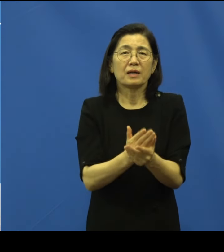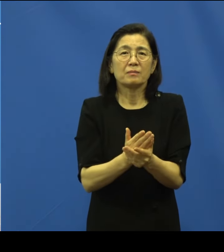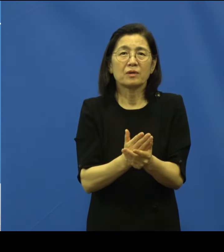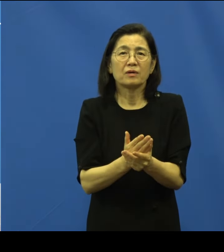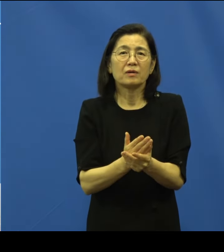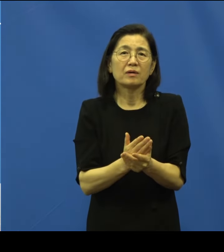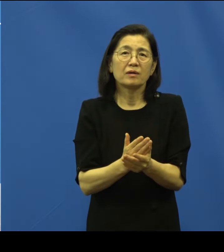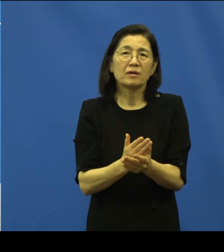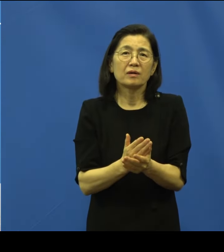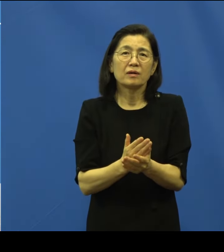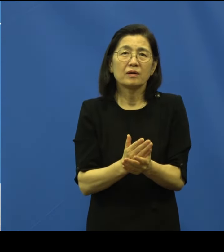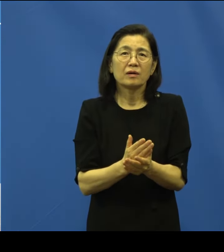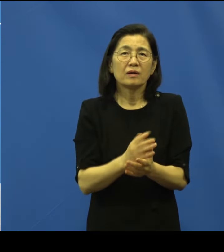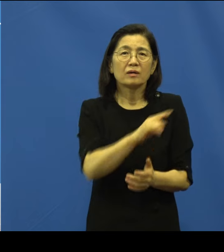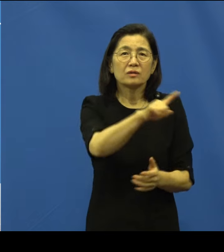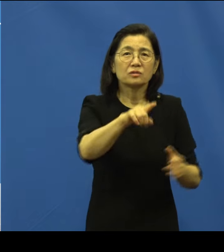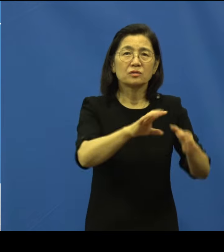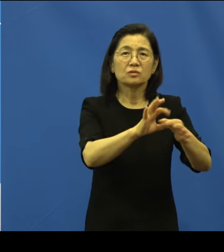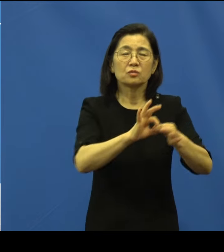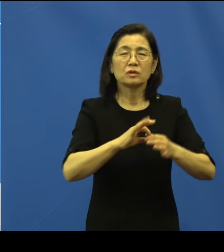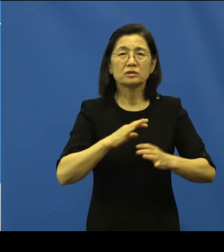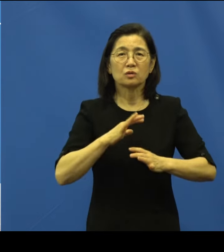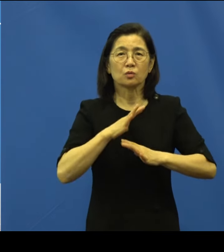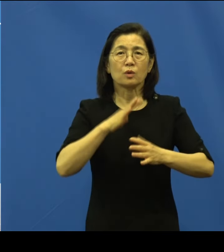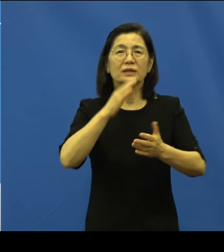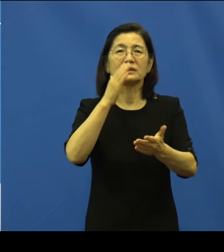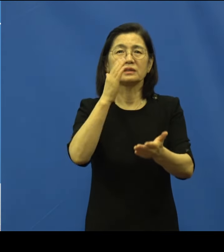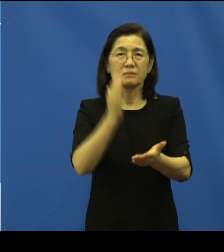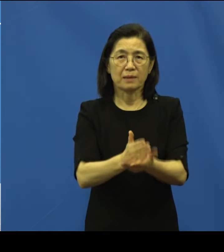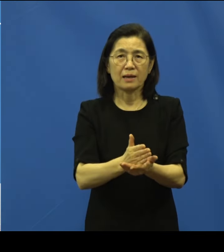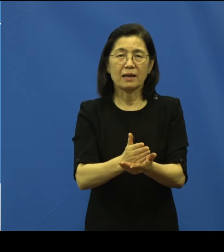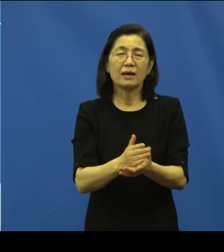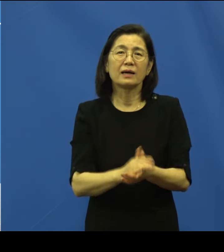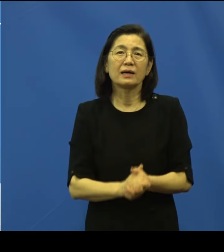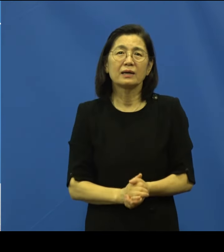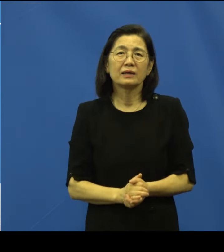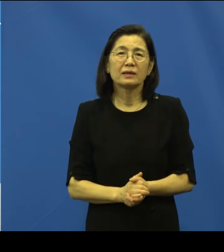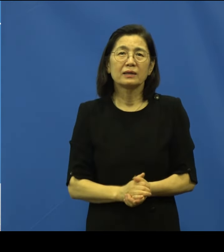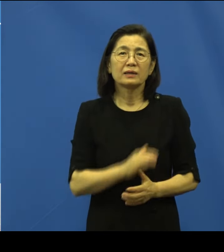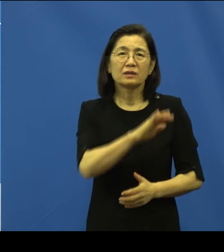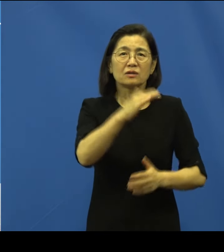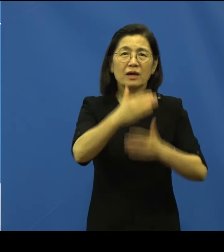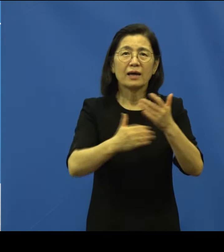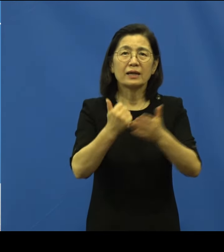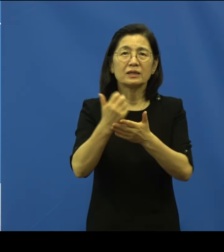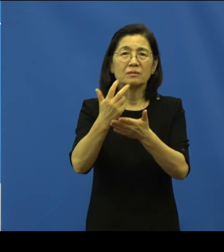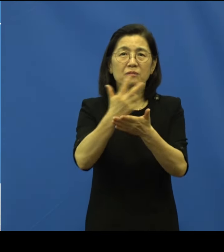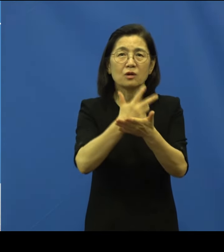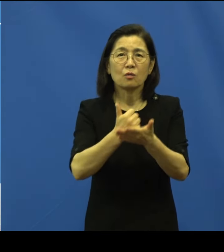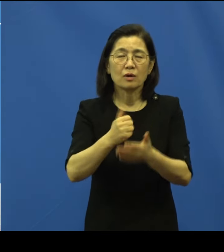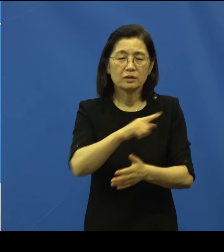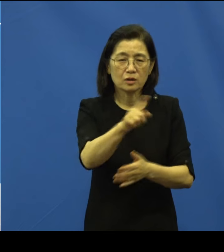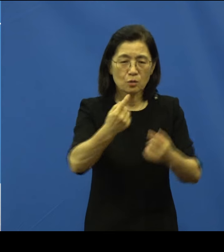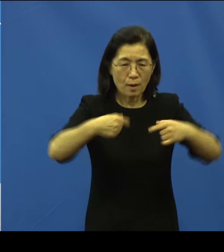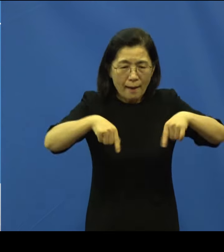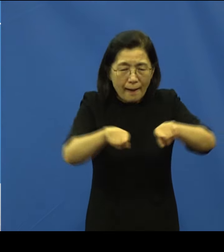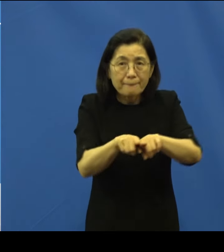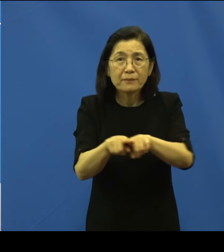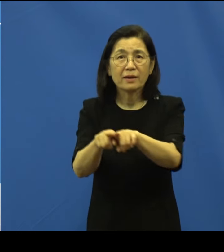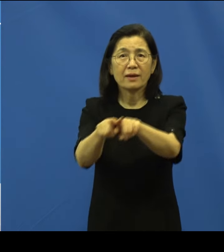말며 그들로 말미암아 놀라지 말라. 너희 하나님 여호와는 너희와 함께